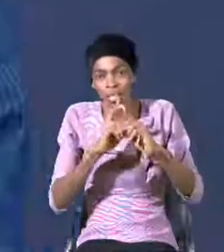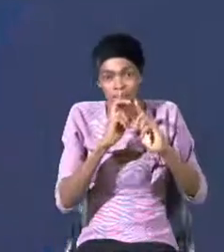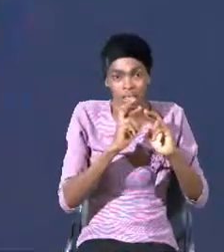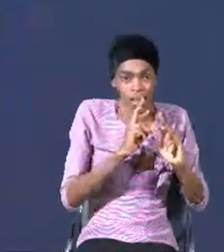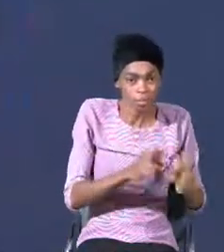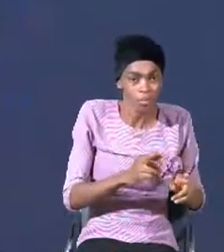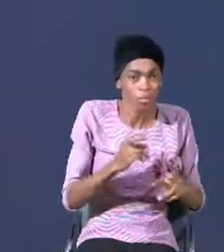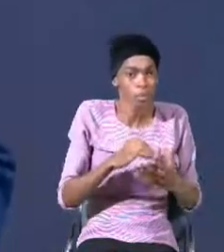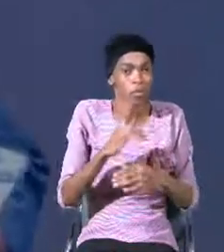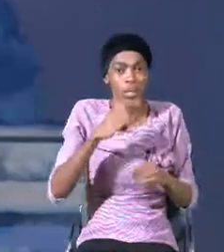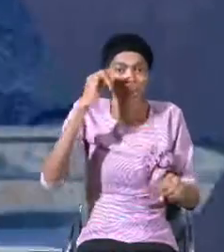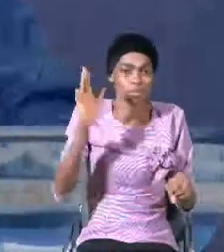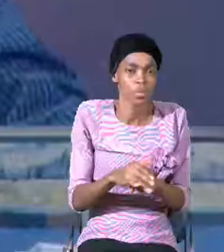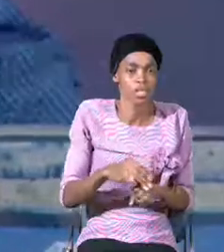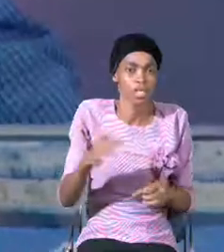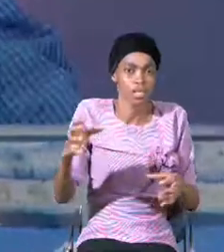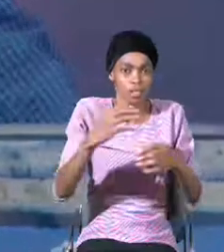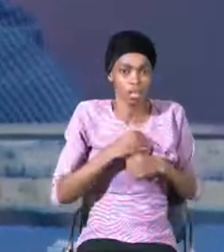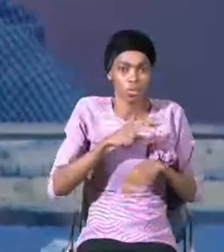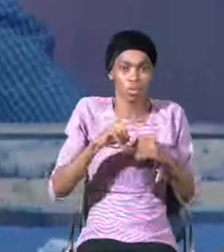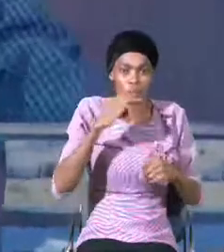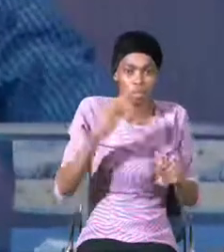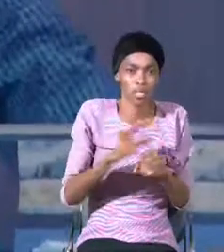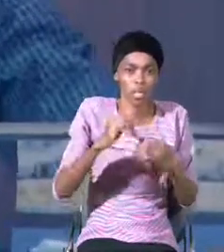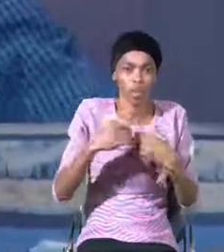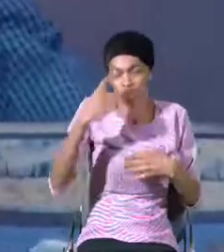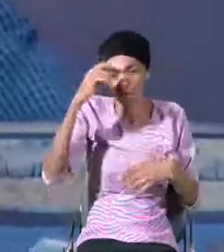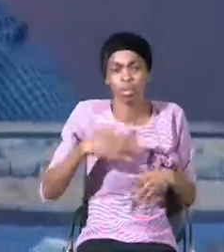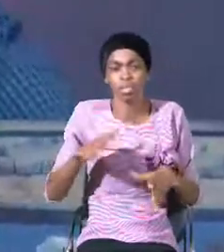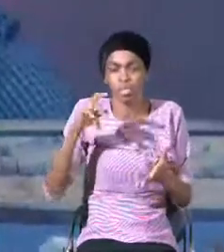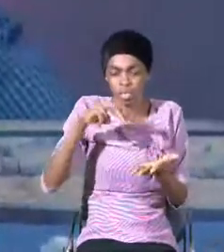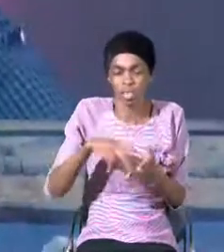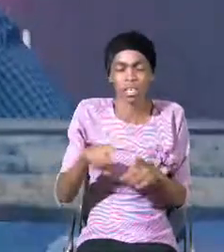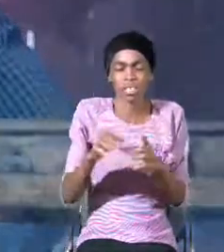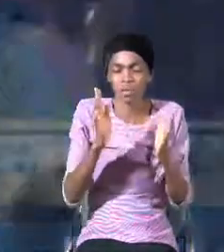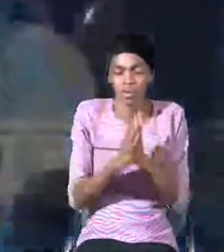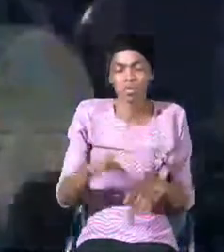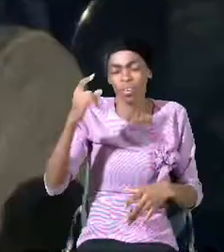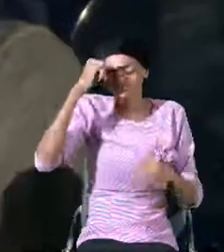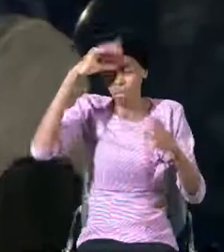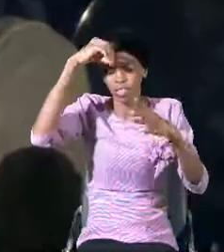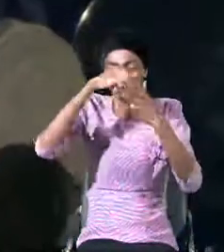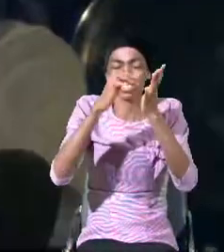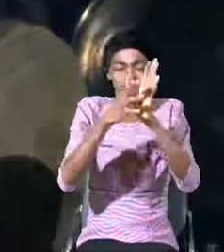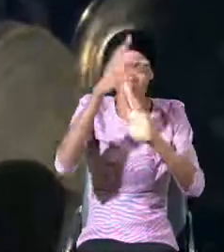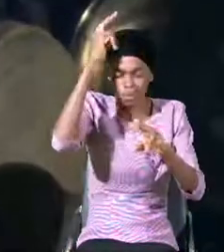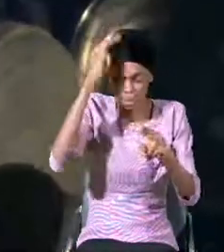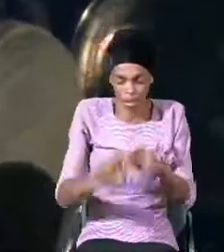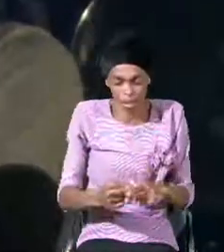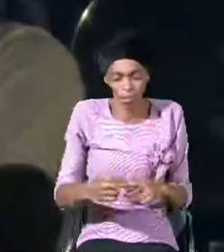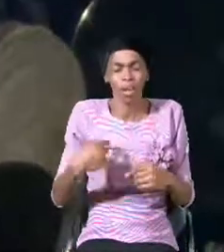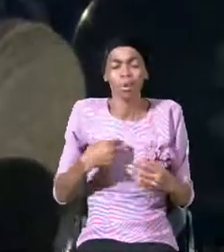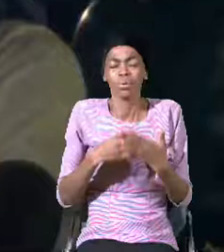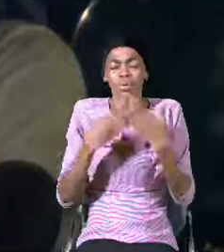pour que mes objectifs pour votre vie soient accomplis. Toujours debout, comme je prie pour vous, Père. Au nom puissant de Jésus,